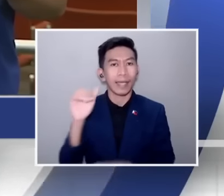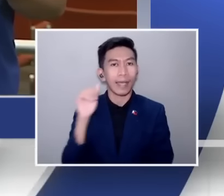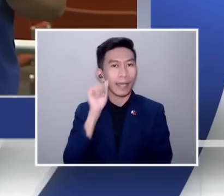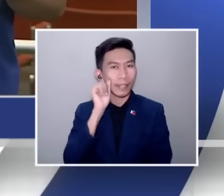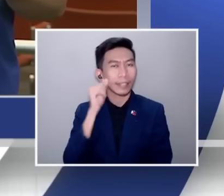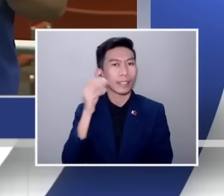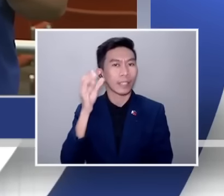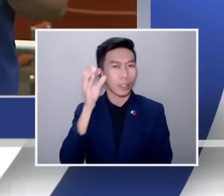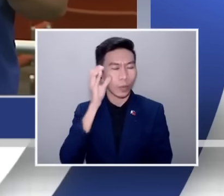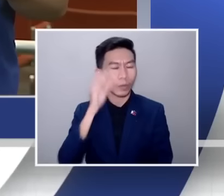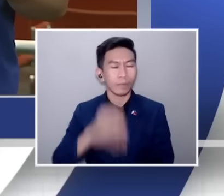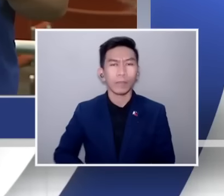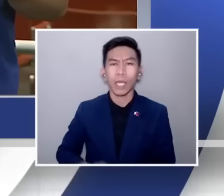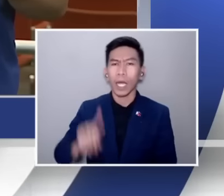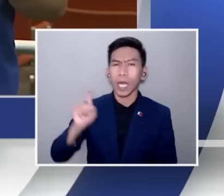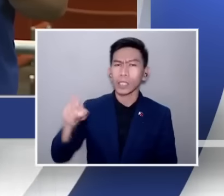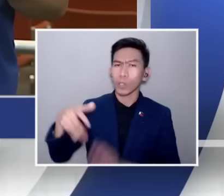Comelec sa halalan?